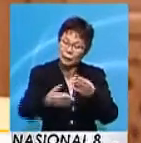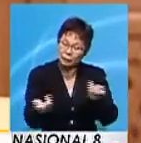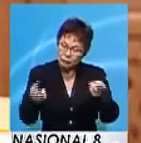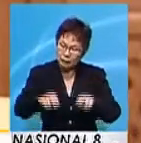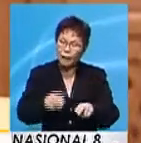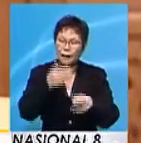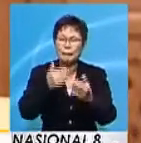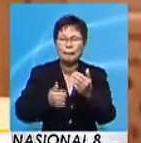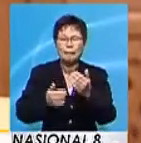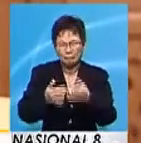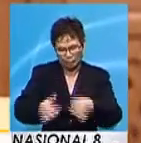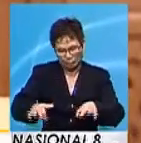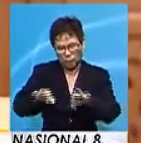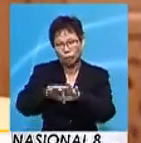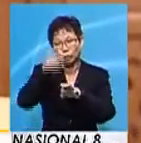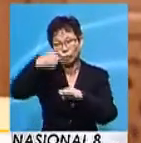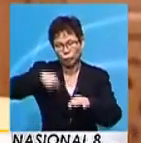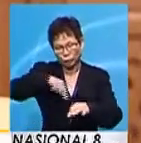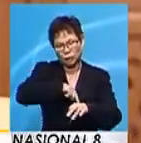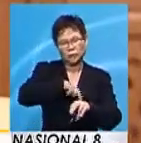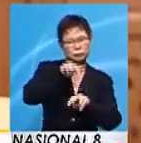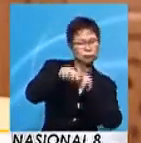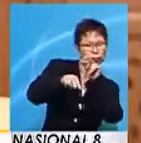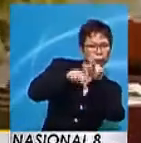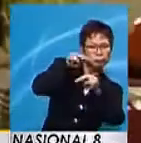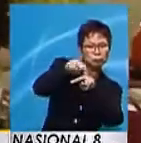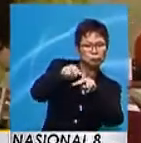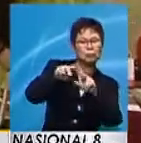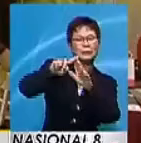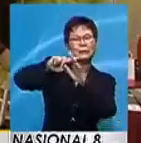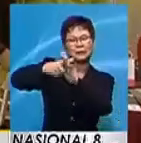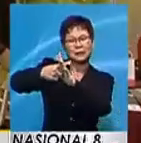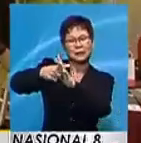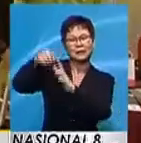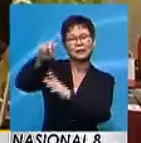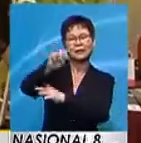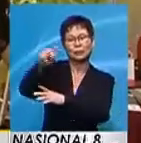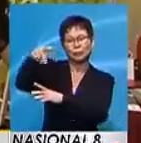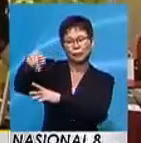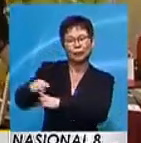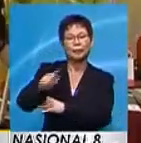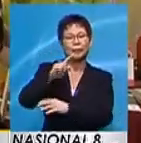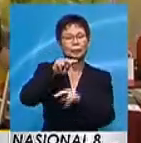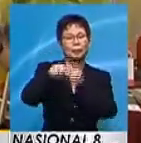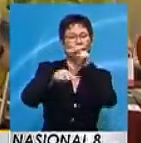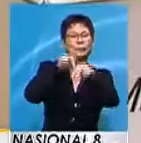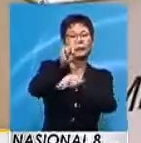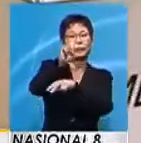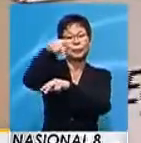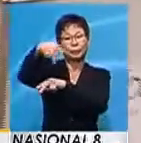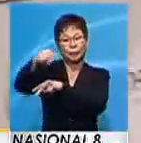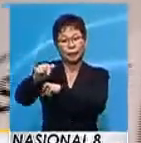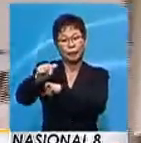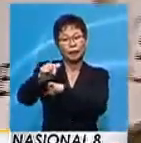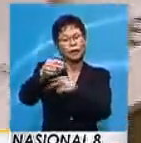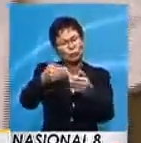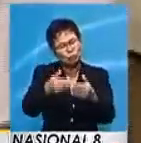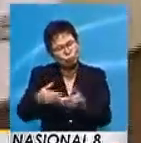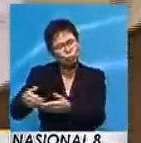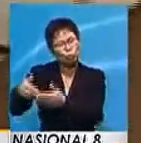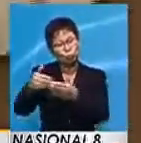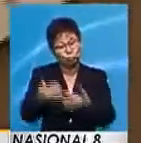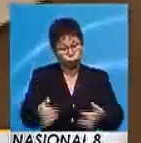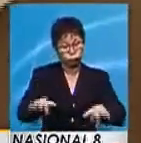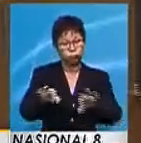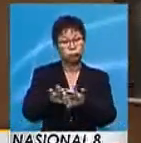sekiranya kita dapat terus memantau pelaksanaannya. Jelasnya pemantauan TPPA secara berterusan